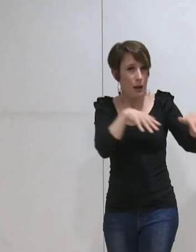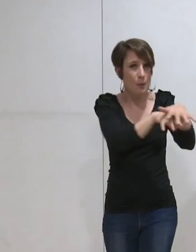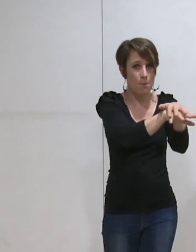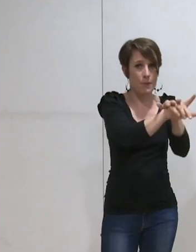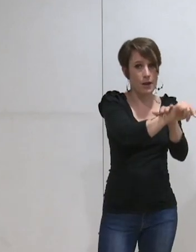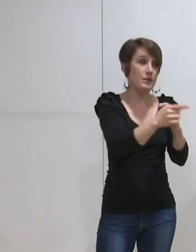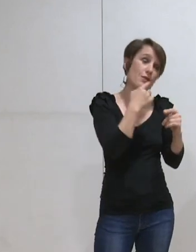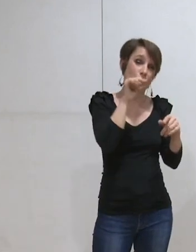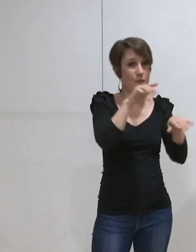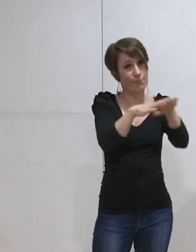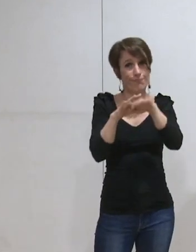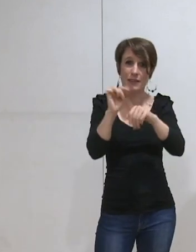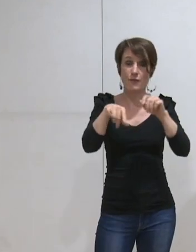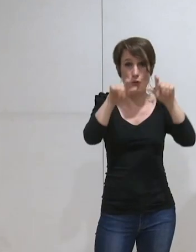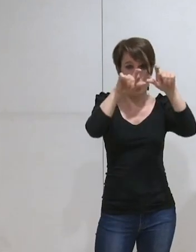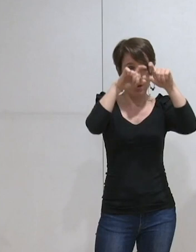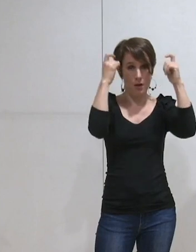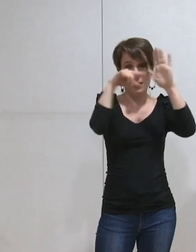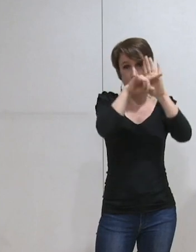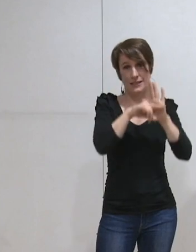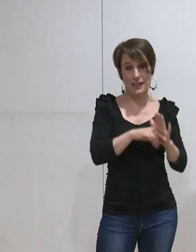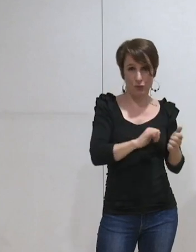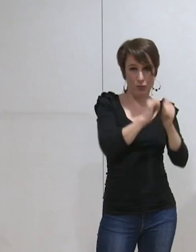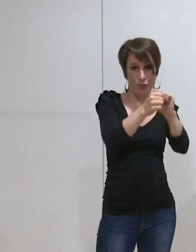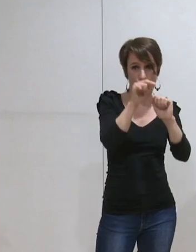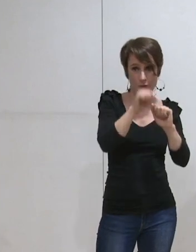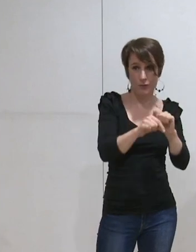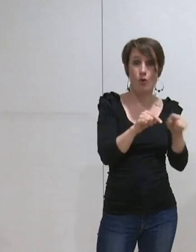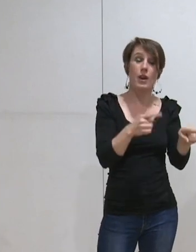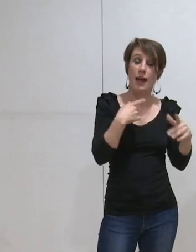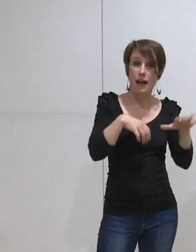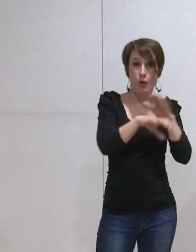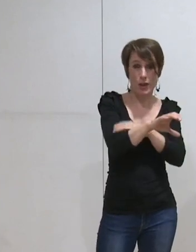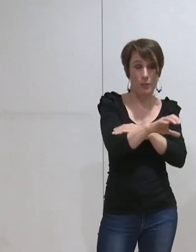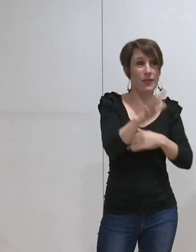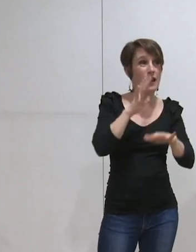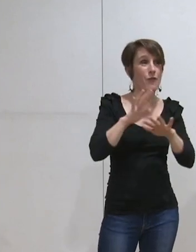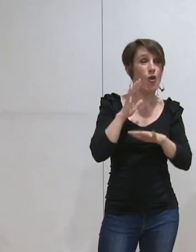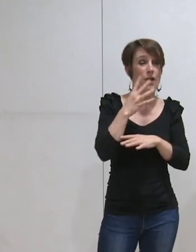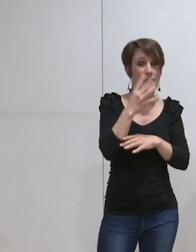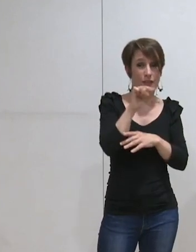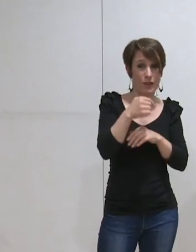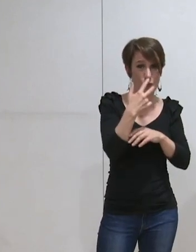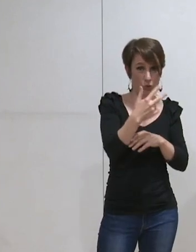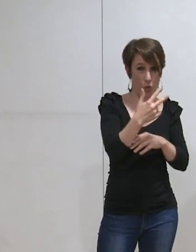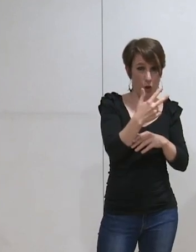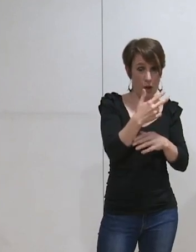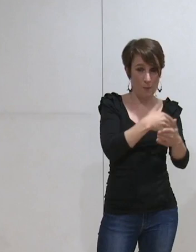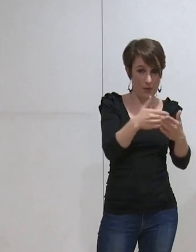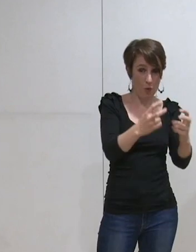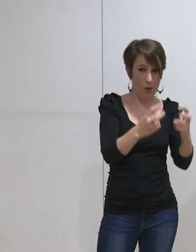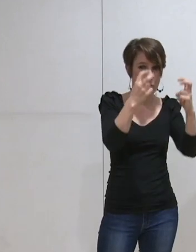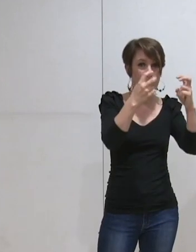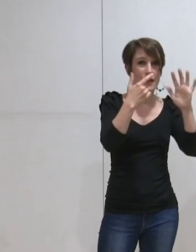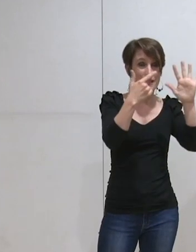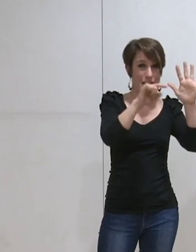laaspl hautegrenoble pour rappel le capital est pas passé après fusion de 4,3 à 7,056 million d'euros